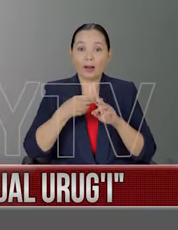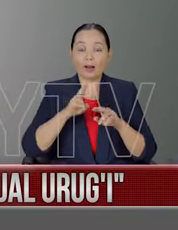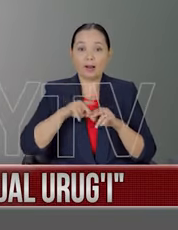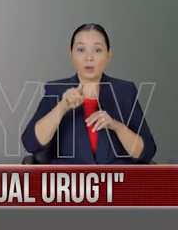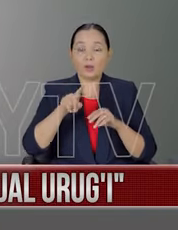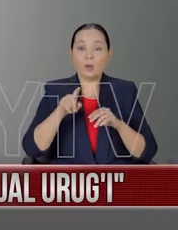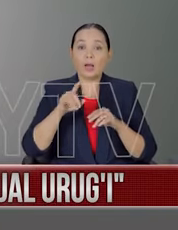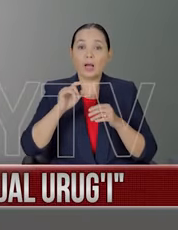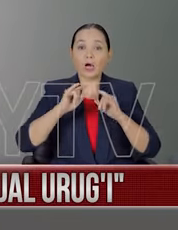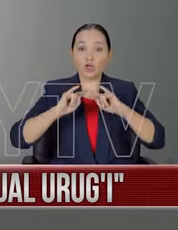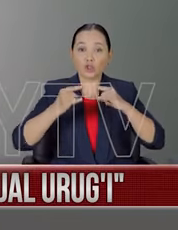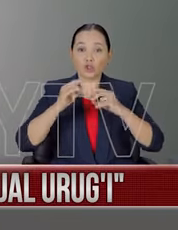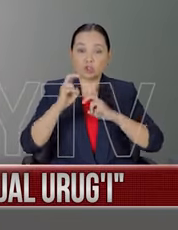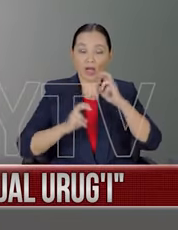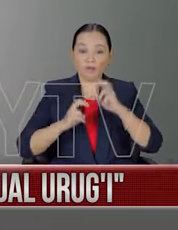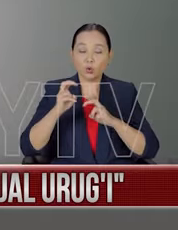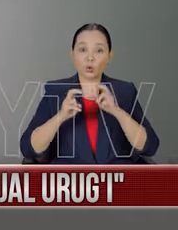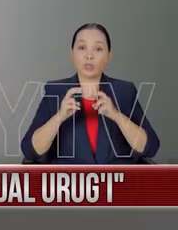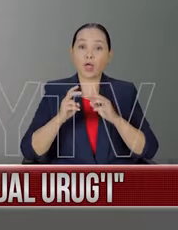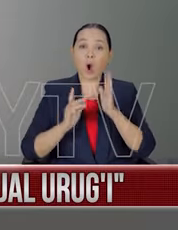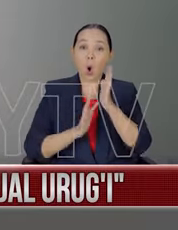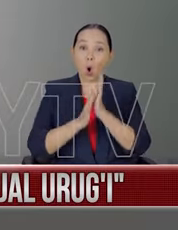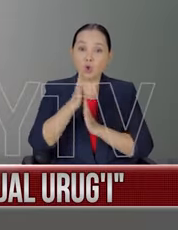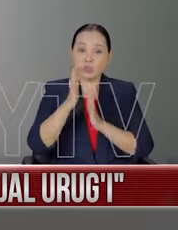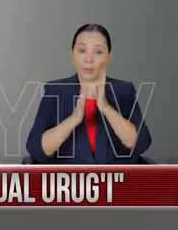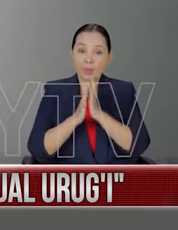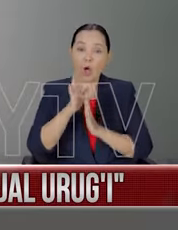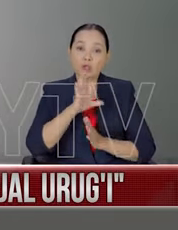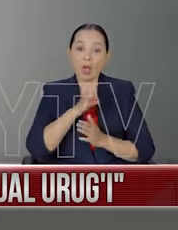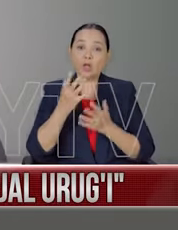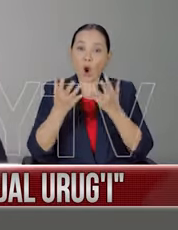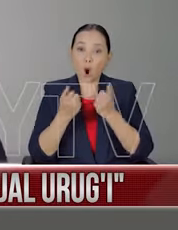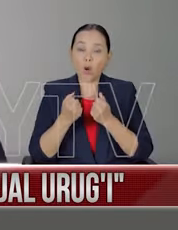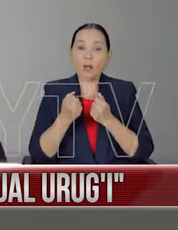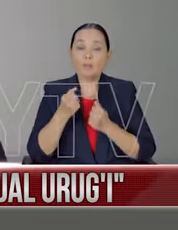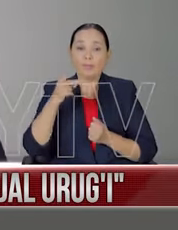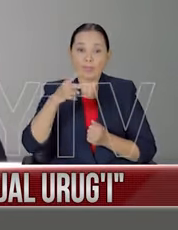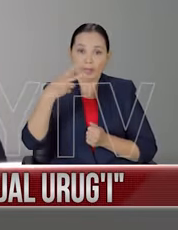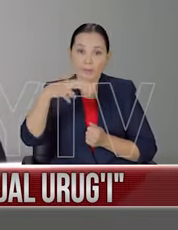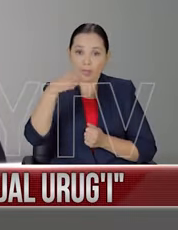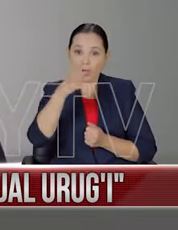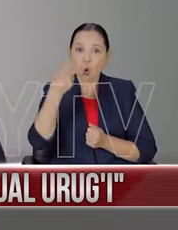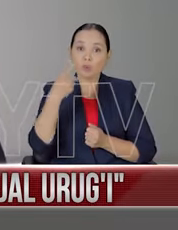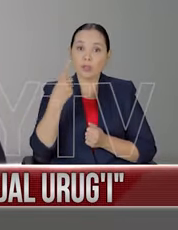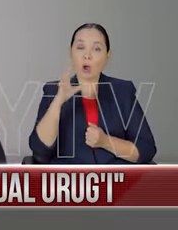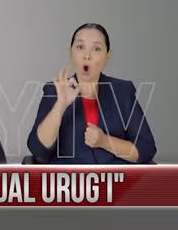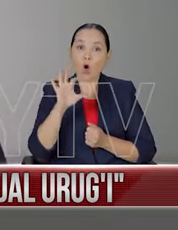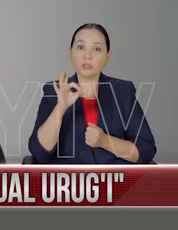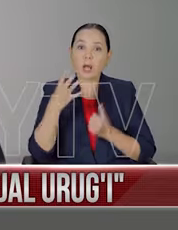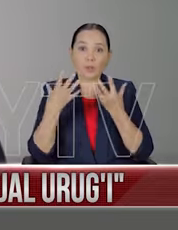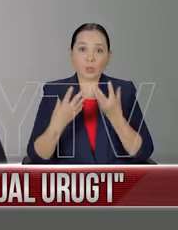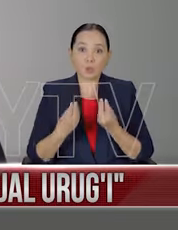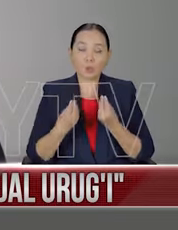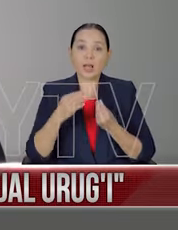zavodi bor. O'sha g'isht zavodiga kirganda dala atrofida o'sib yotardi. Olib 2020-yil 31-oktyabr